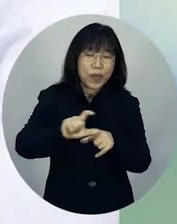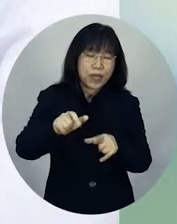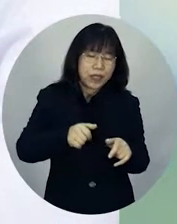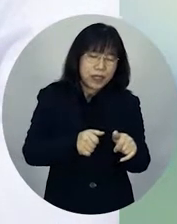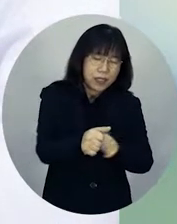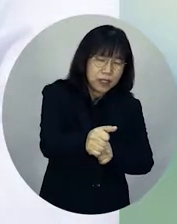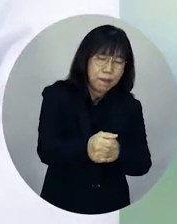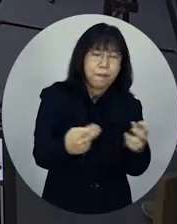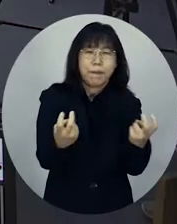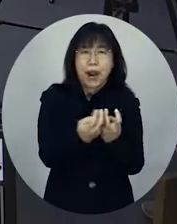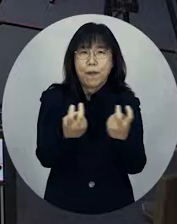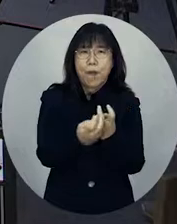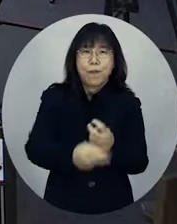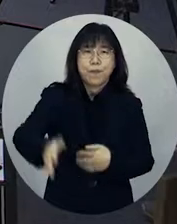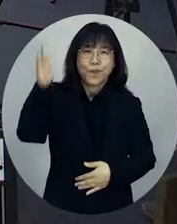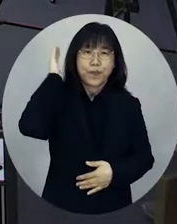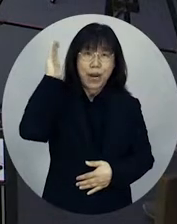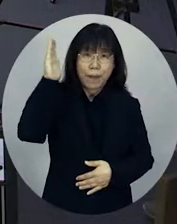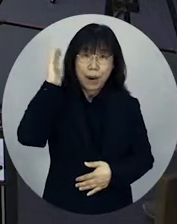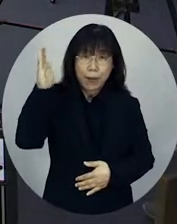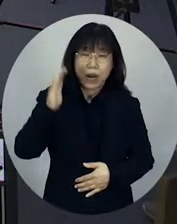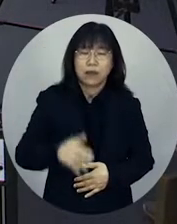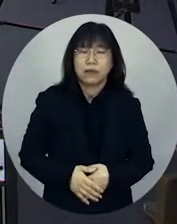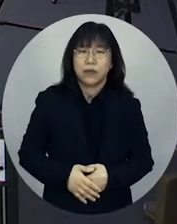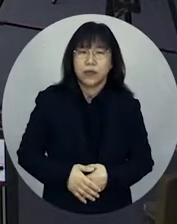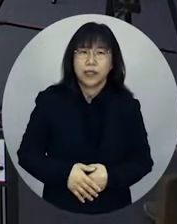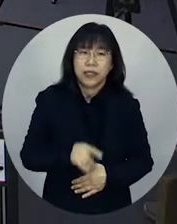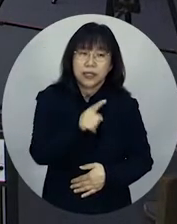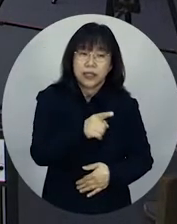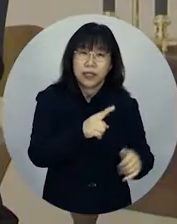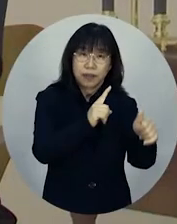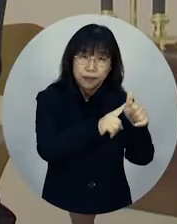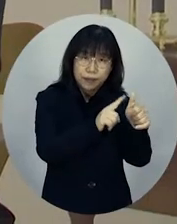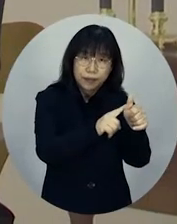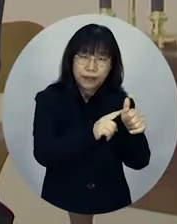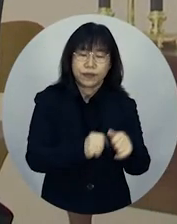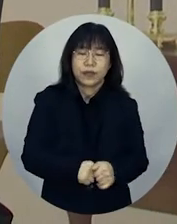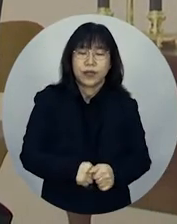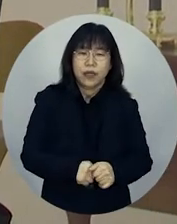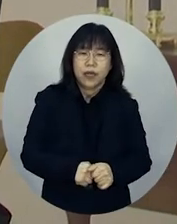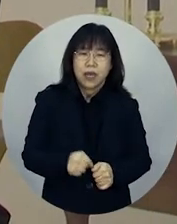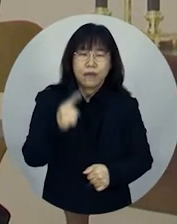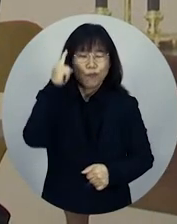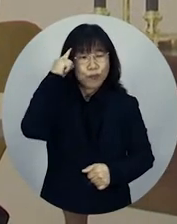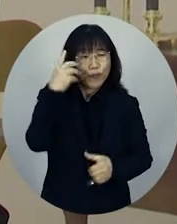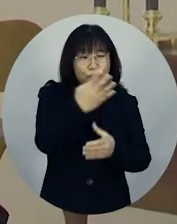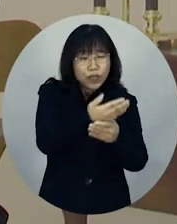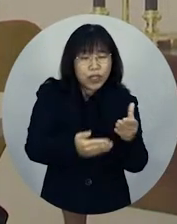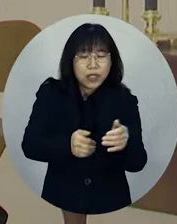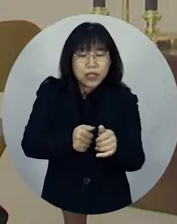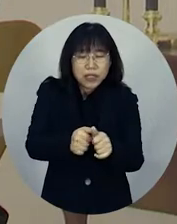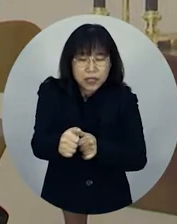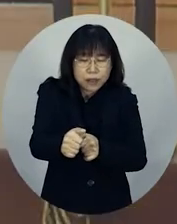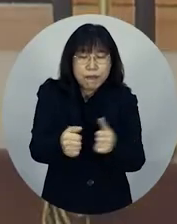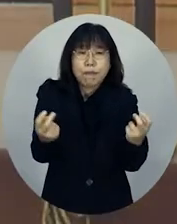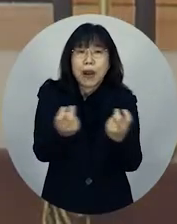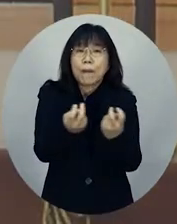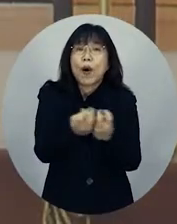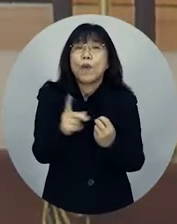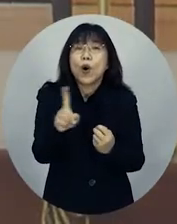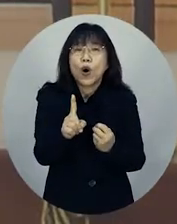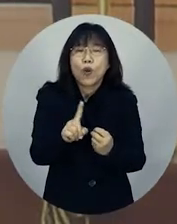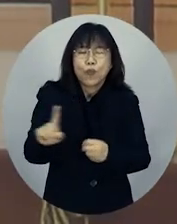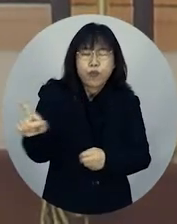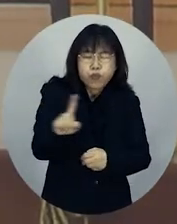우리의 고민 무기력을 이겨낼 방법에 대해 강연을 진행합니다 한창수 교수는 강의에서 무기력을